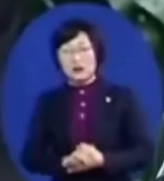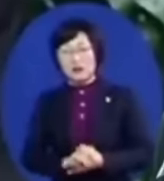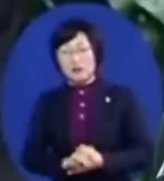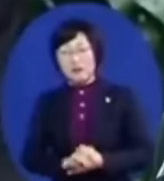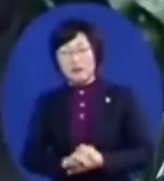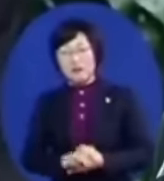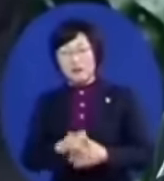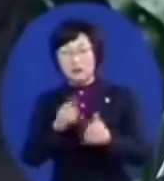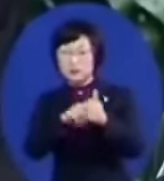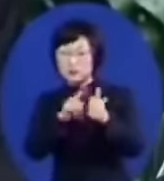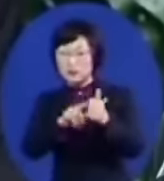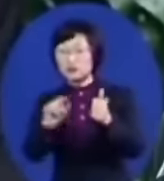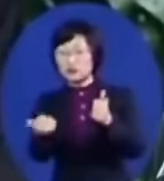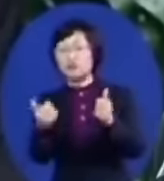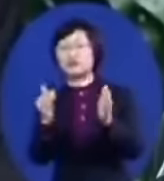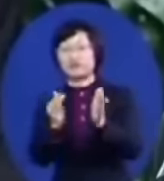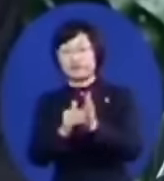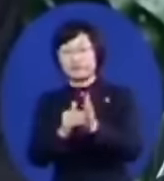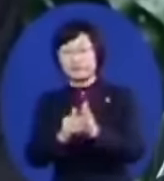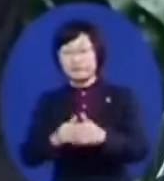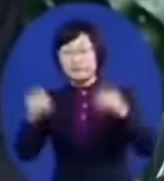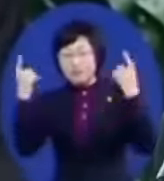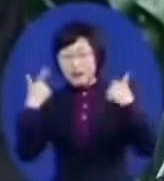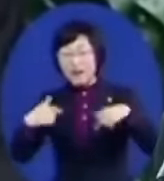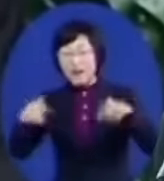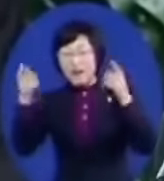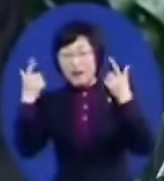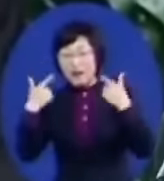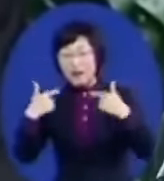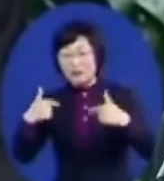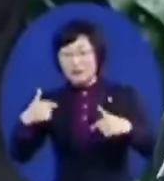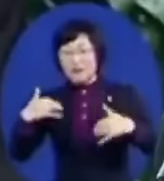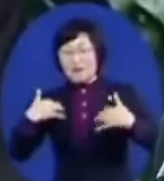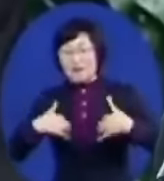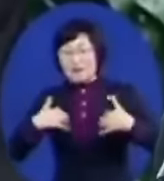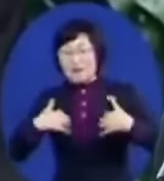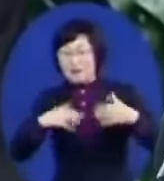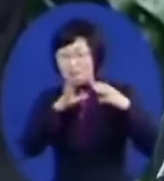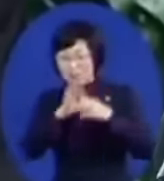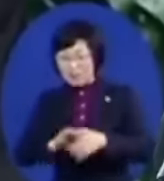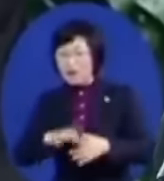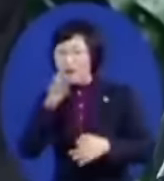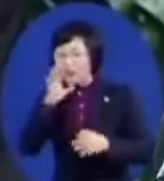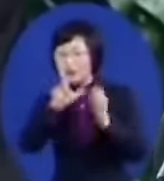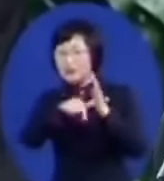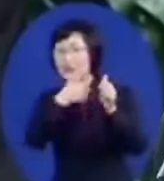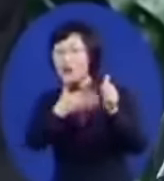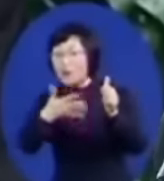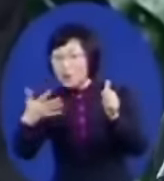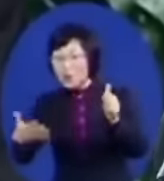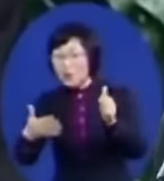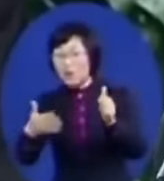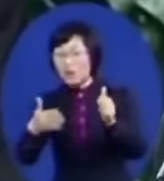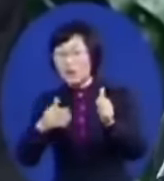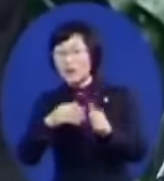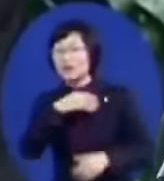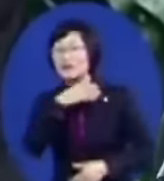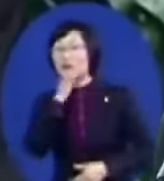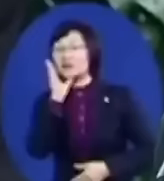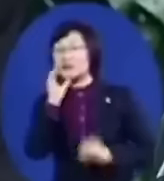이 사람도 죽었어요. 항상 연락하고 있을 수 없습니다. 세월이 지나가니 나이를 먹게